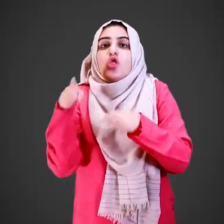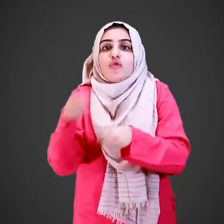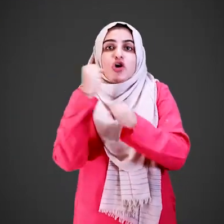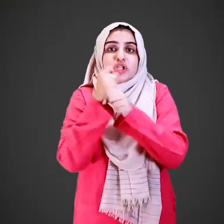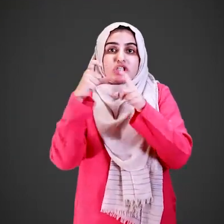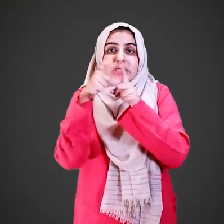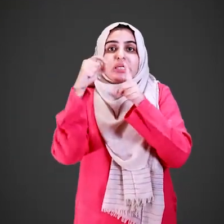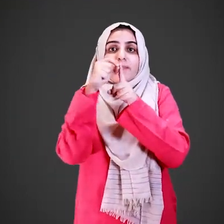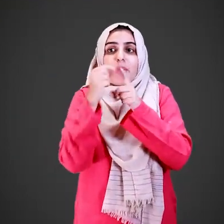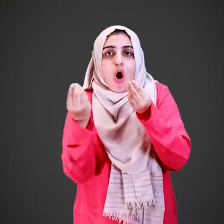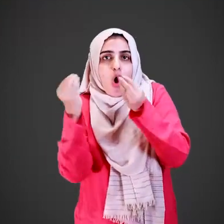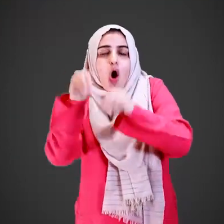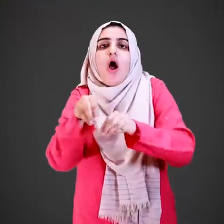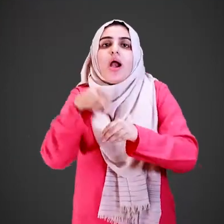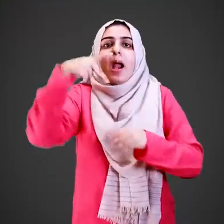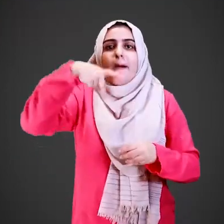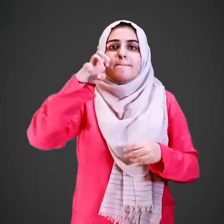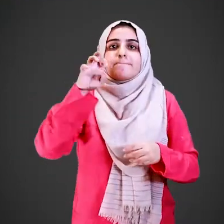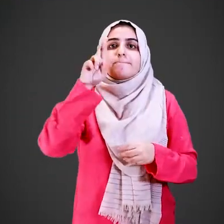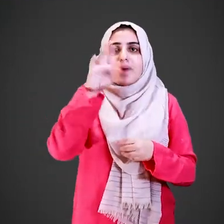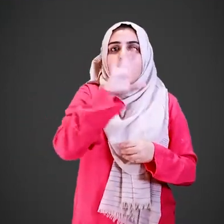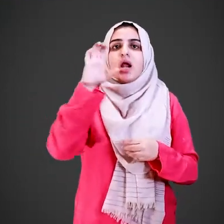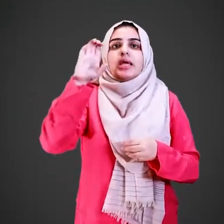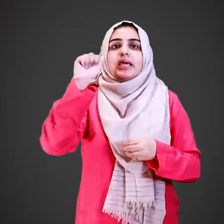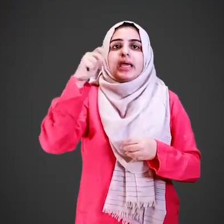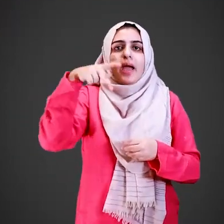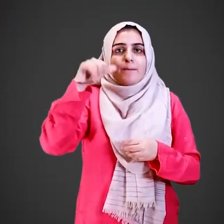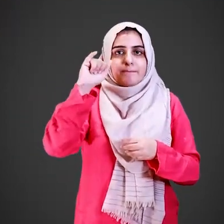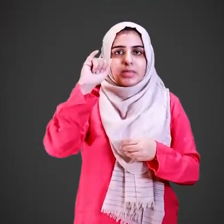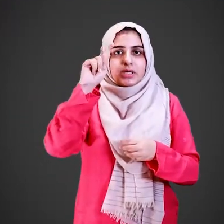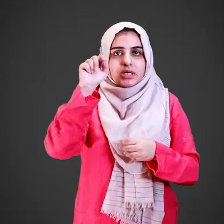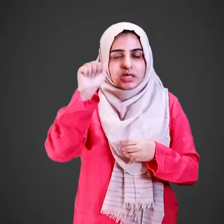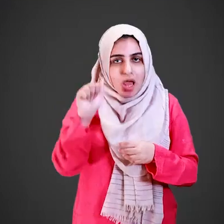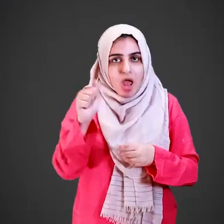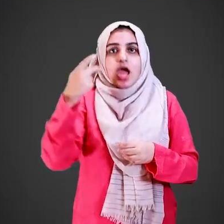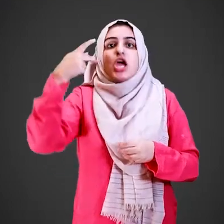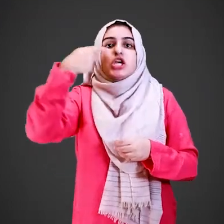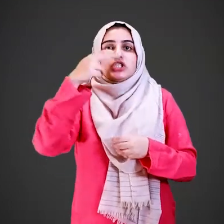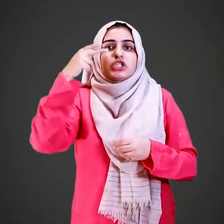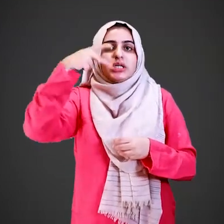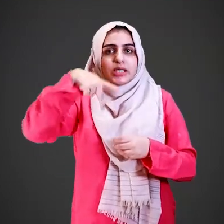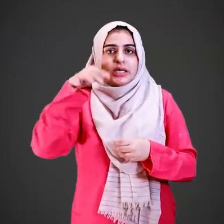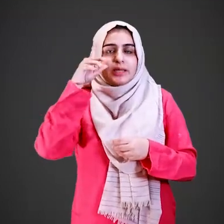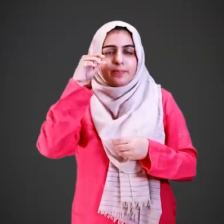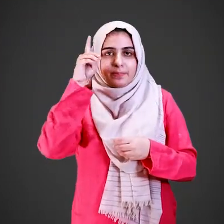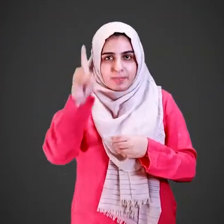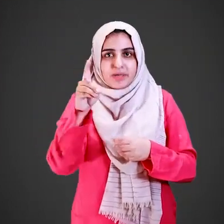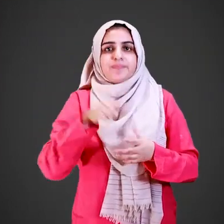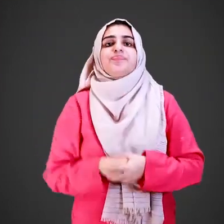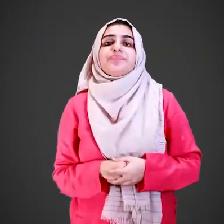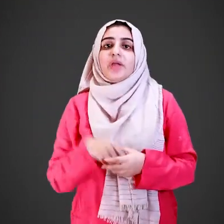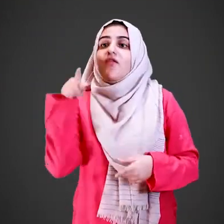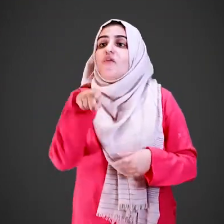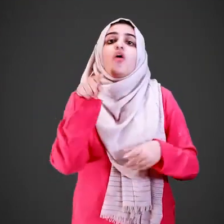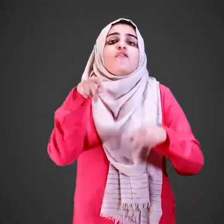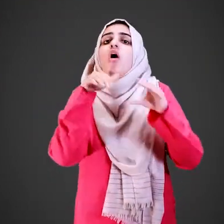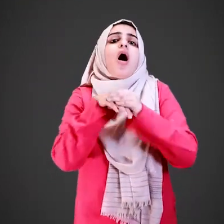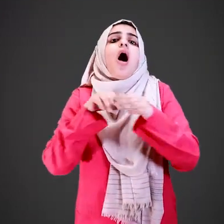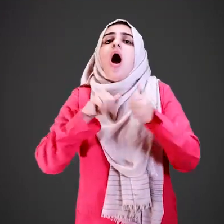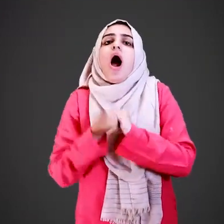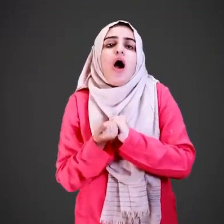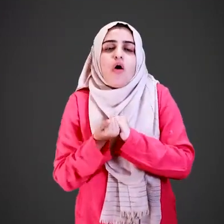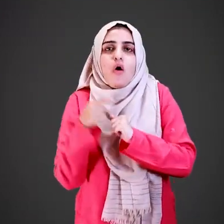क्योंकि पॉपुलेशन ज़्यादा है, आबादी हमसे पाकिस्तान से निस्बतन बहुत ज़्यादा है, तो ज़ाहिर बात है उसका जीडीपी ज़्यादा होगा। क्यों?